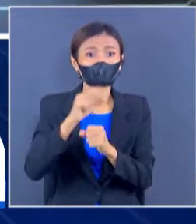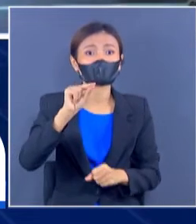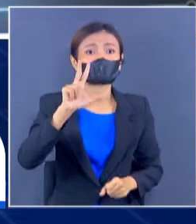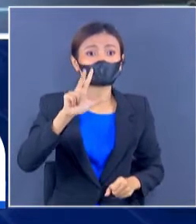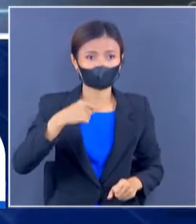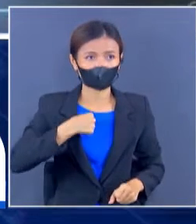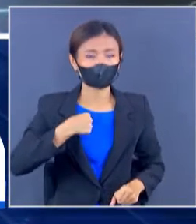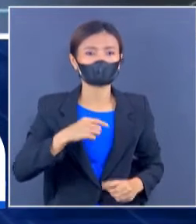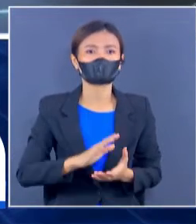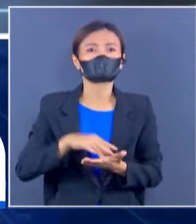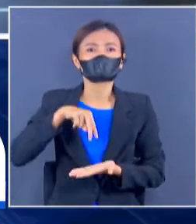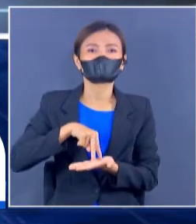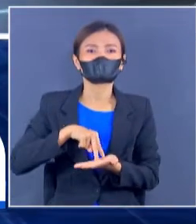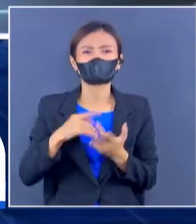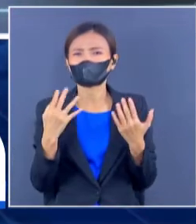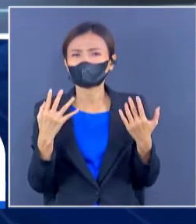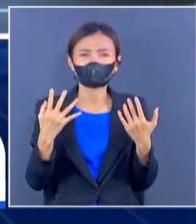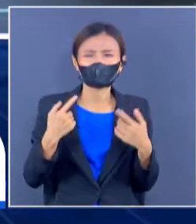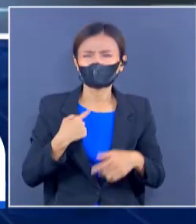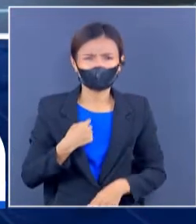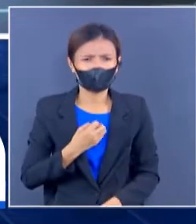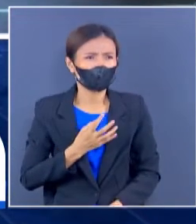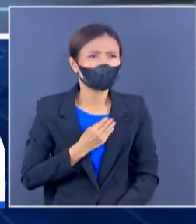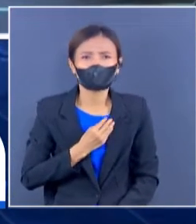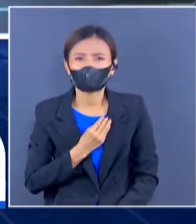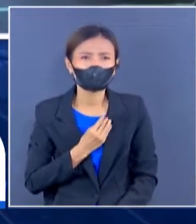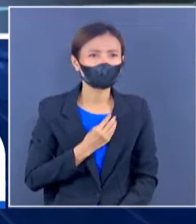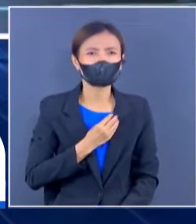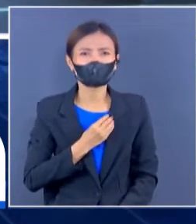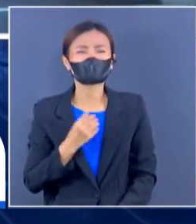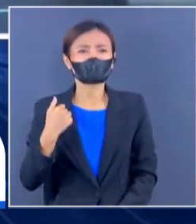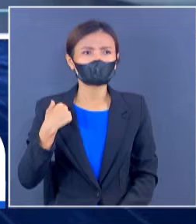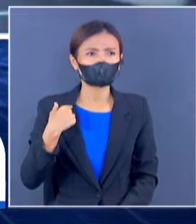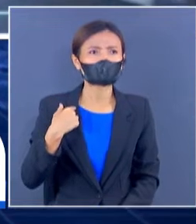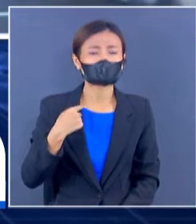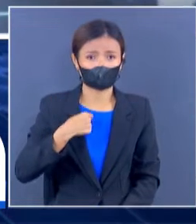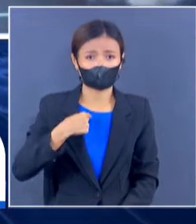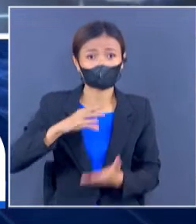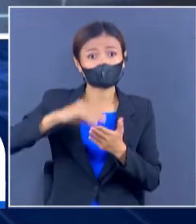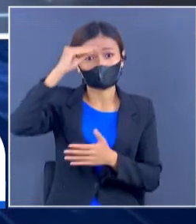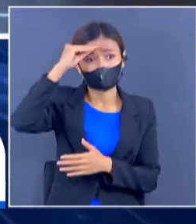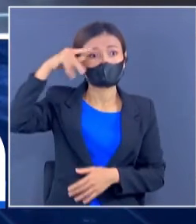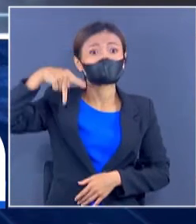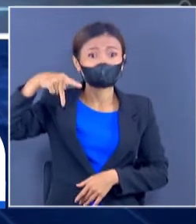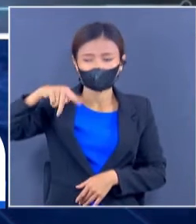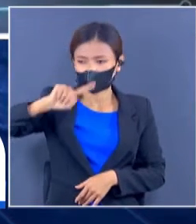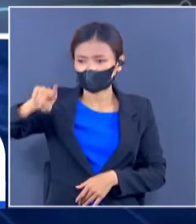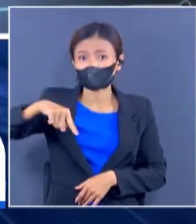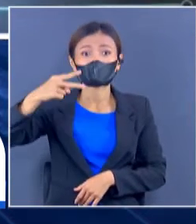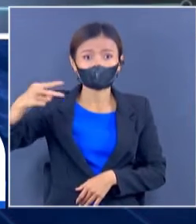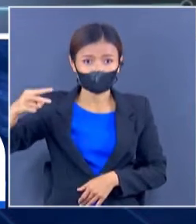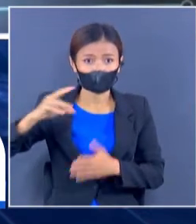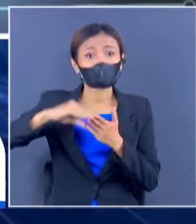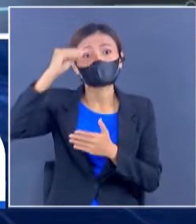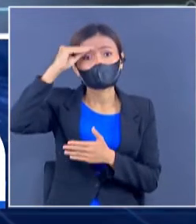ที่อยู่ยืนรออยู่ด้วยความตกใจครับทุนเล่าบอกว่าหลังจากเลิกเรียนพิเศษภาษาอังกฤษมาจากห้างย่านพระราม